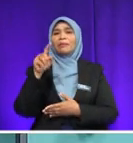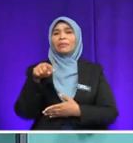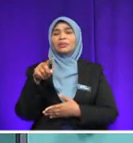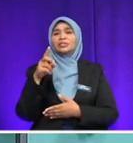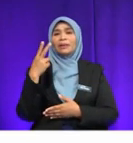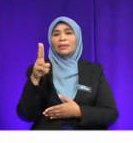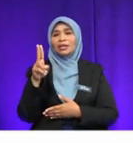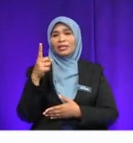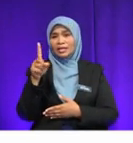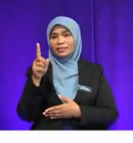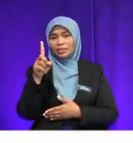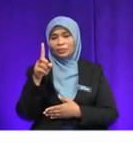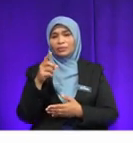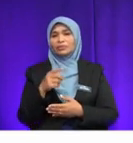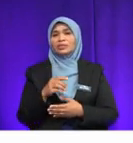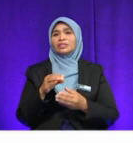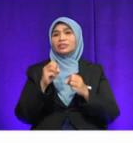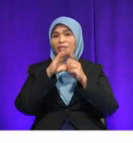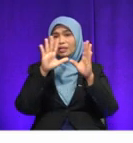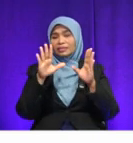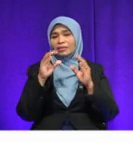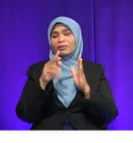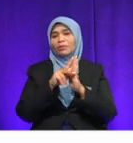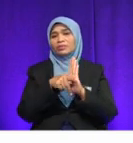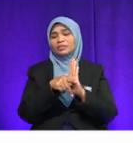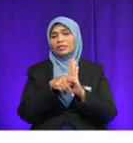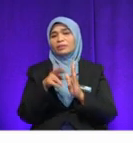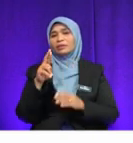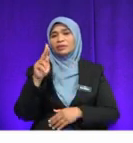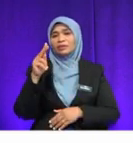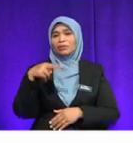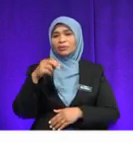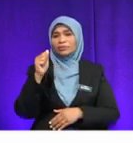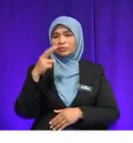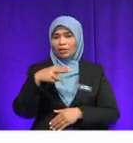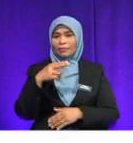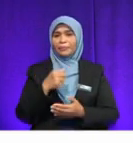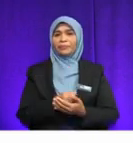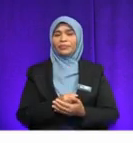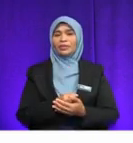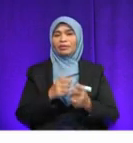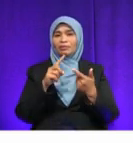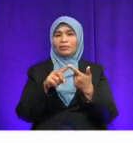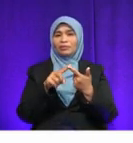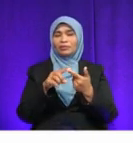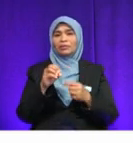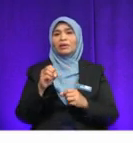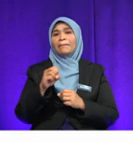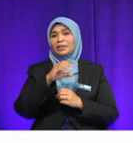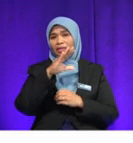Menjelaskan konsep rusuk dalam syariat Islam yang kedua menyatakan